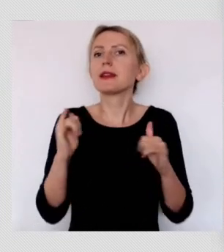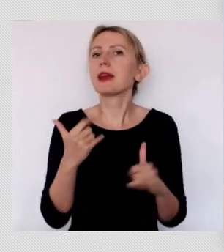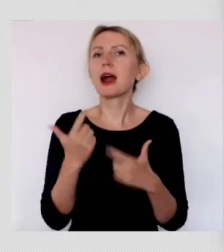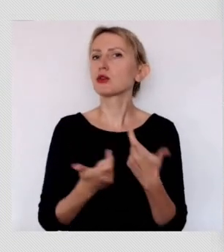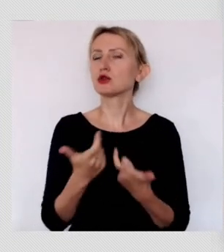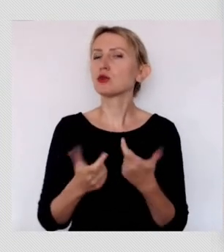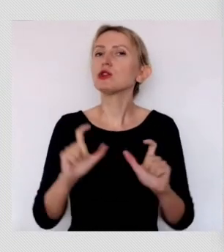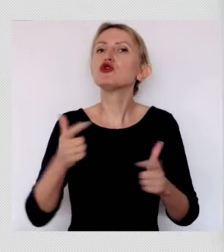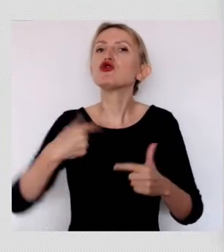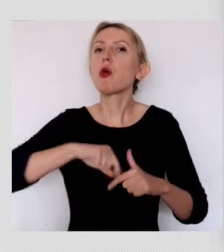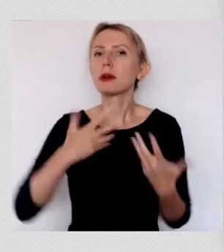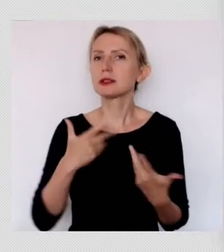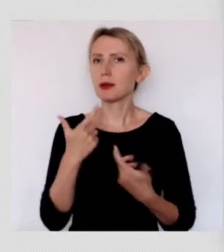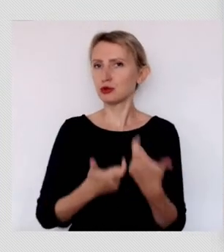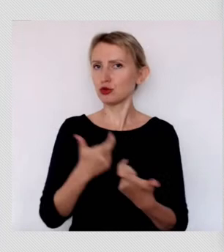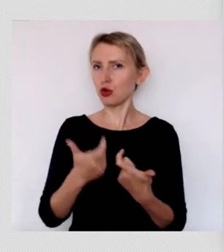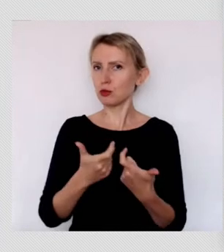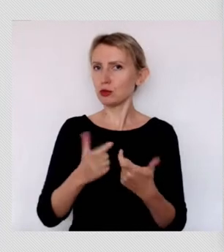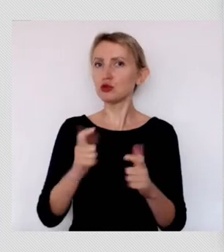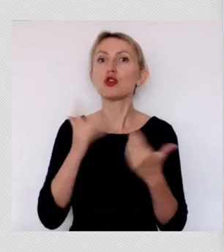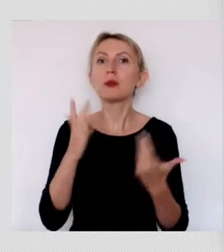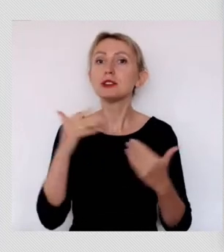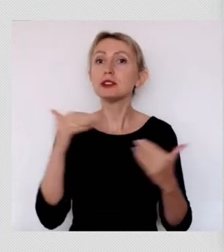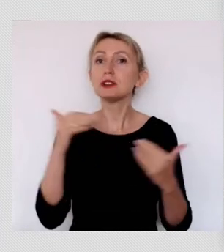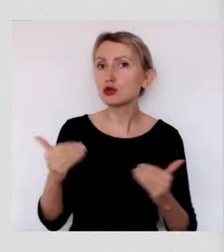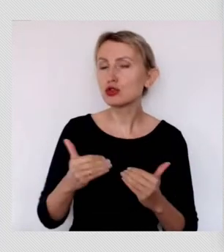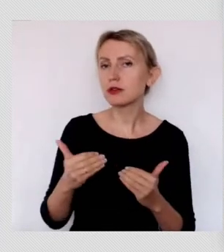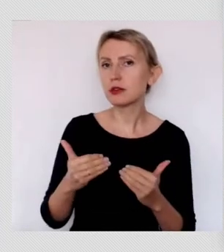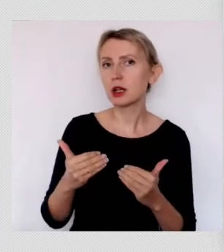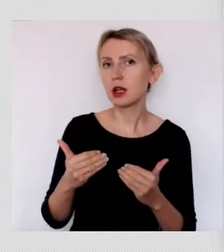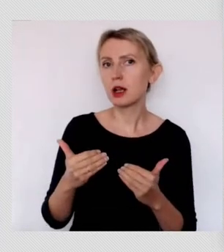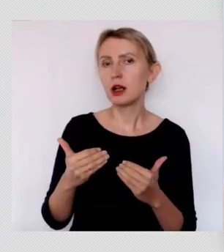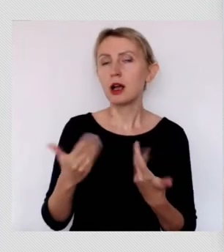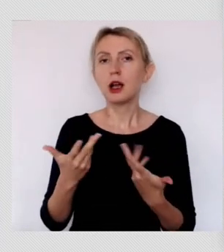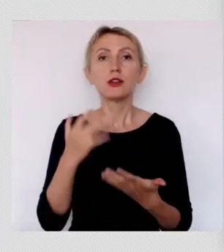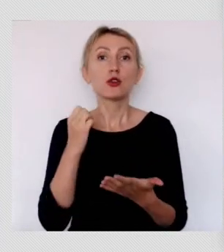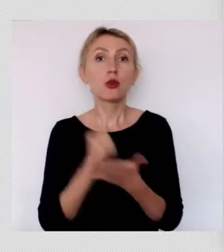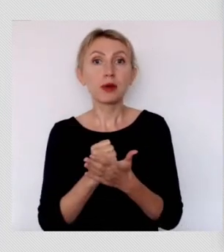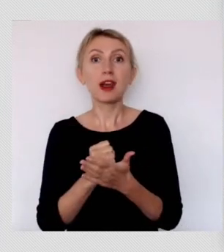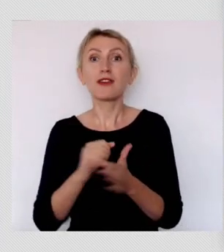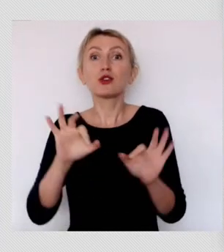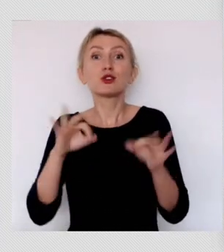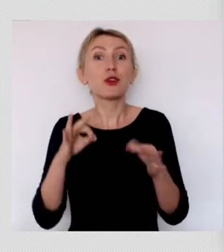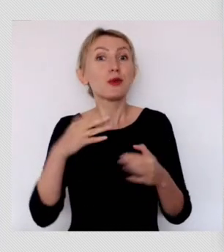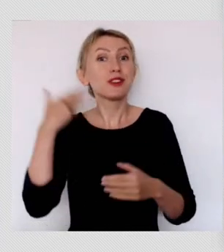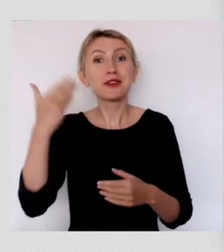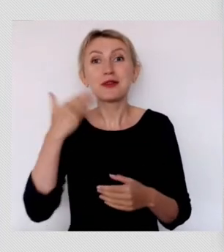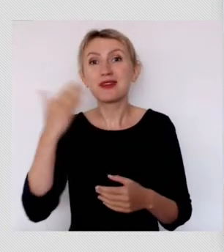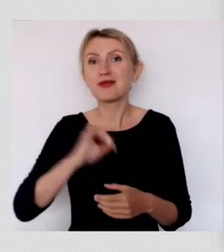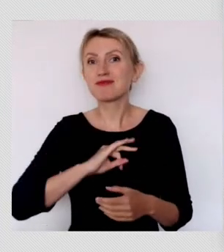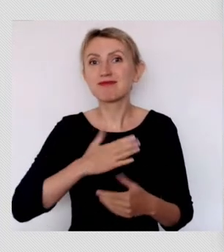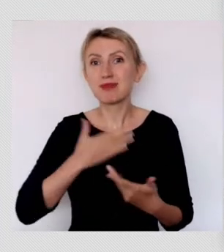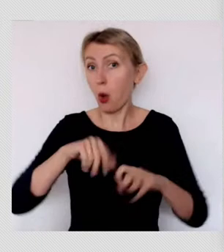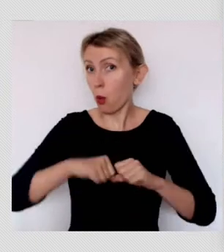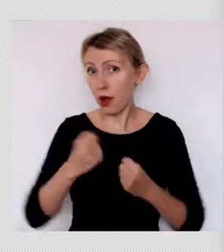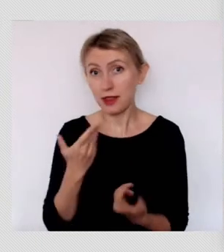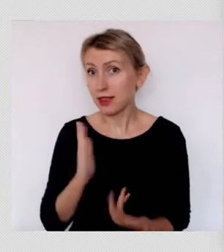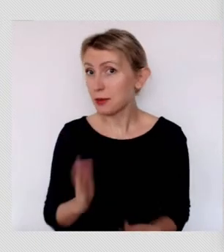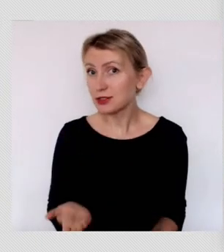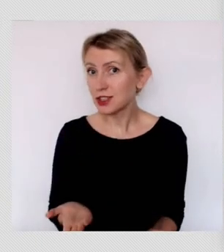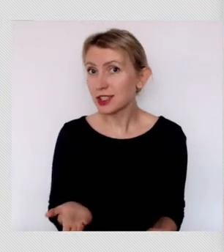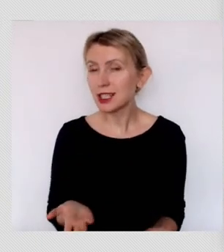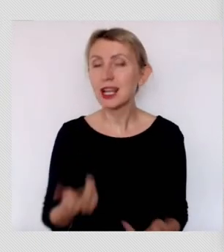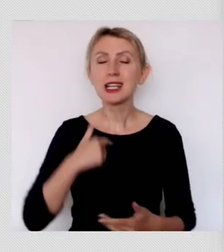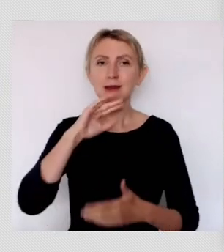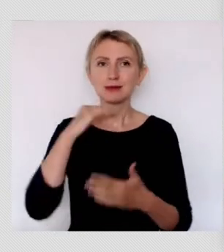chcemy zrobić? Co będzie możliwe? W jaki sposób nie naruszymy również prawa do swobodnego wypowiadania swojego głosu? Ja przyznam